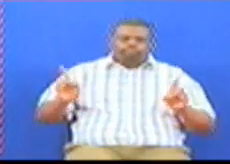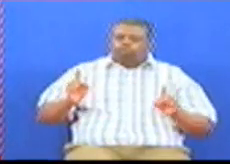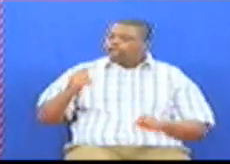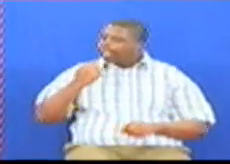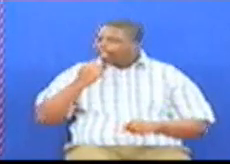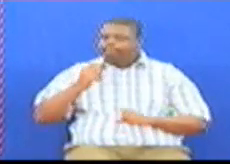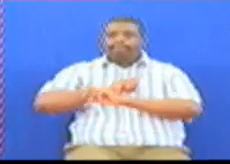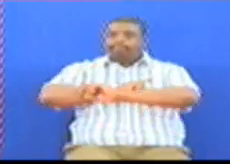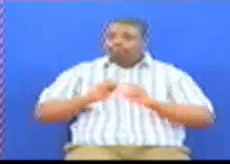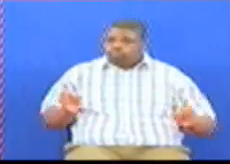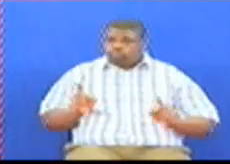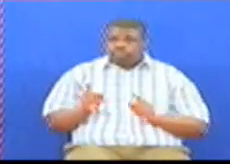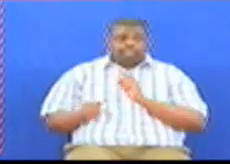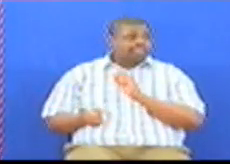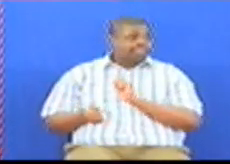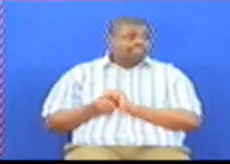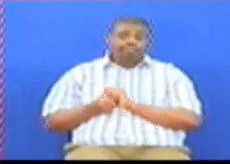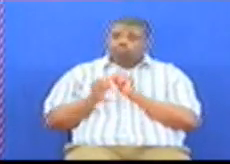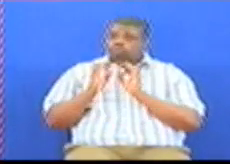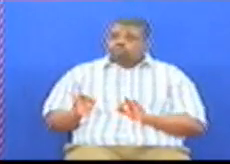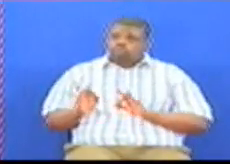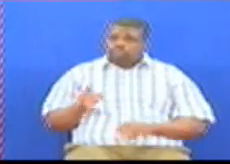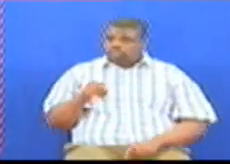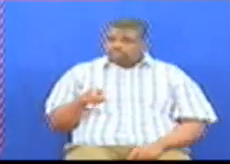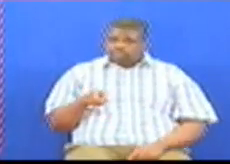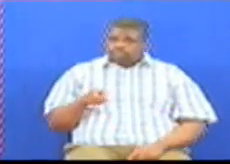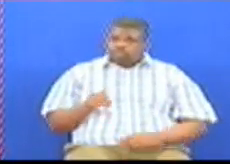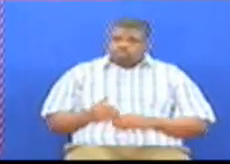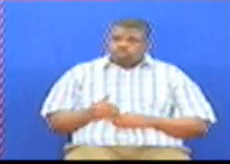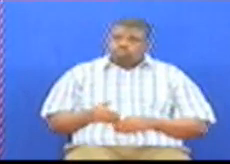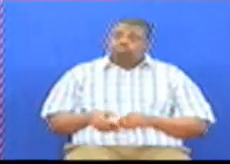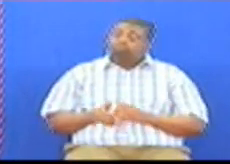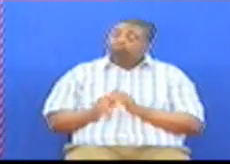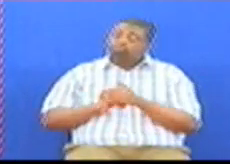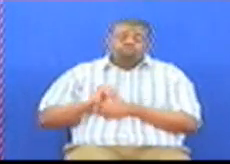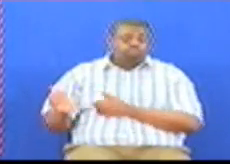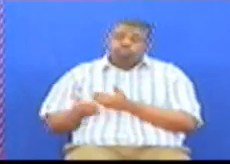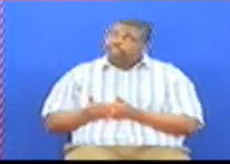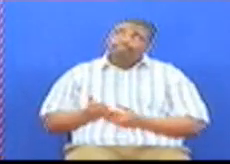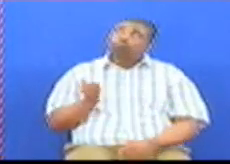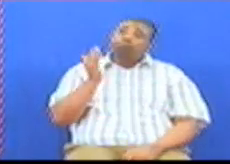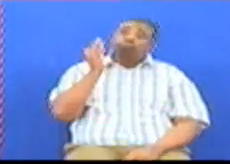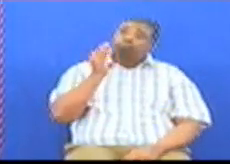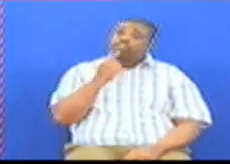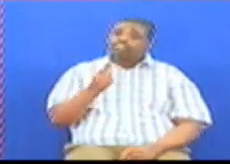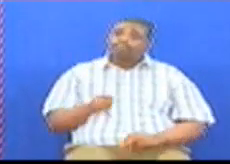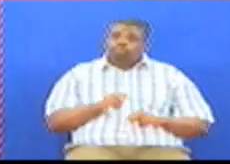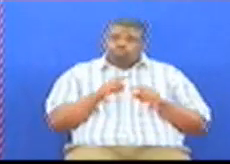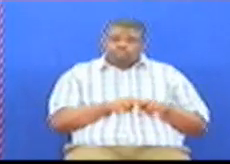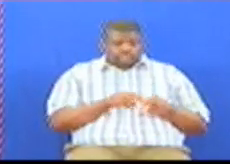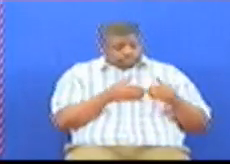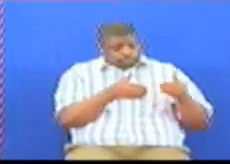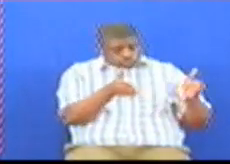jema tumuombe msamaha Mwenyezi Mungu. Tumrudie Mungu. Hata akisema tukae ndani ya chumba